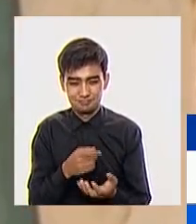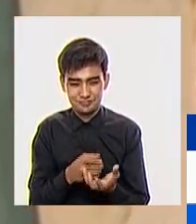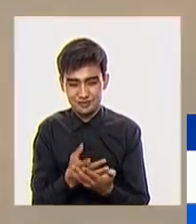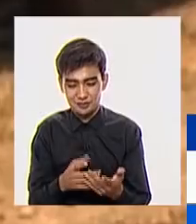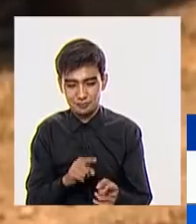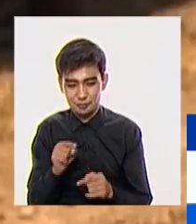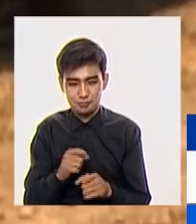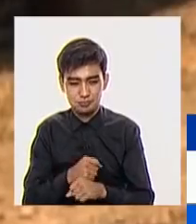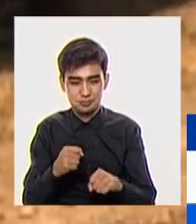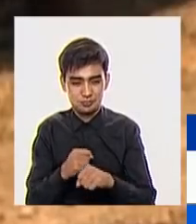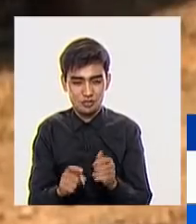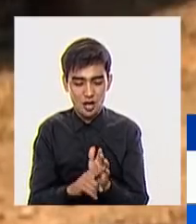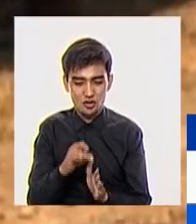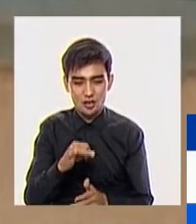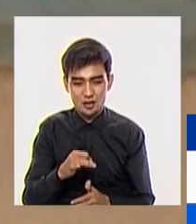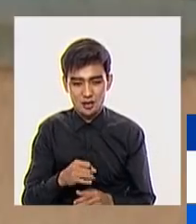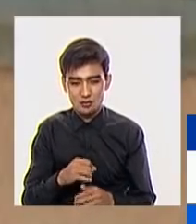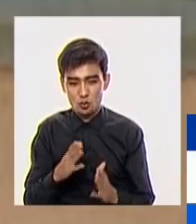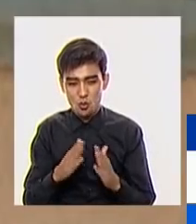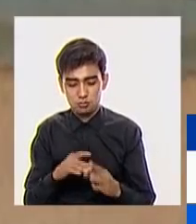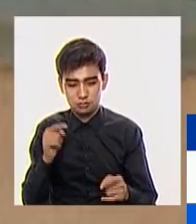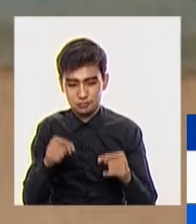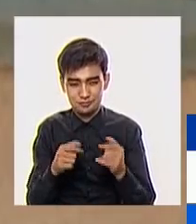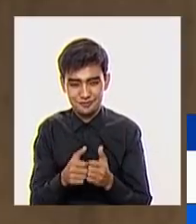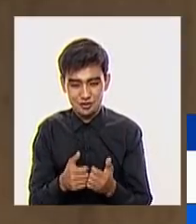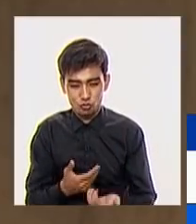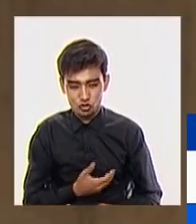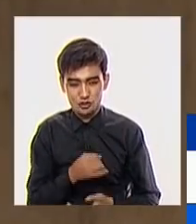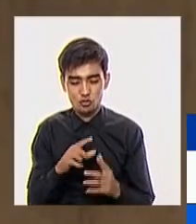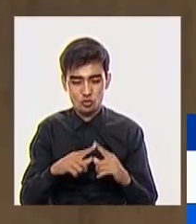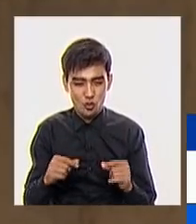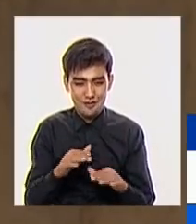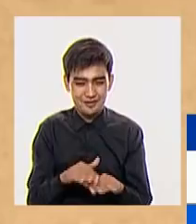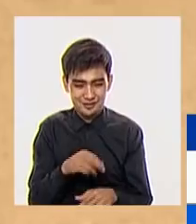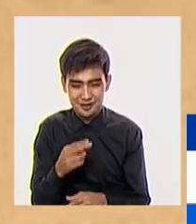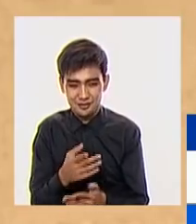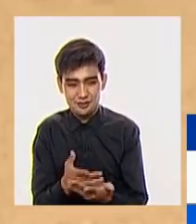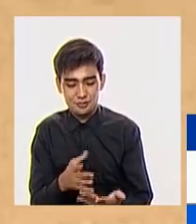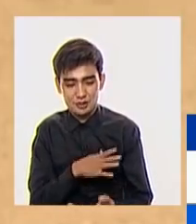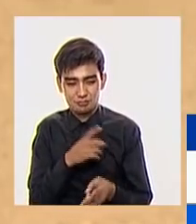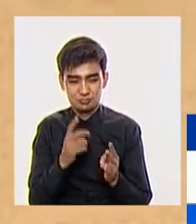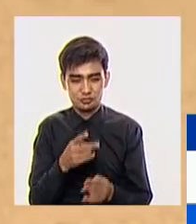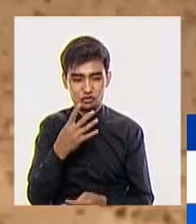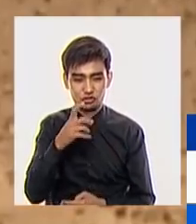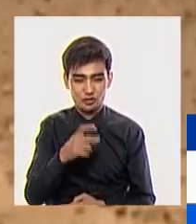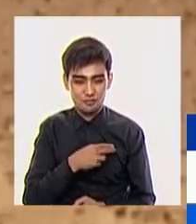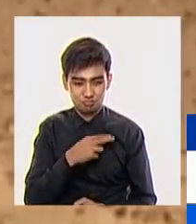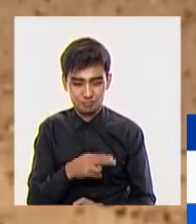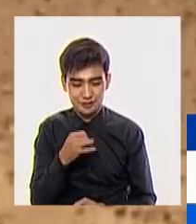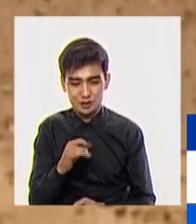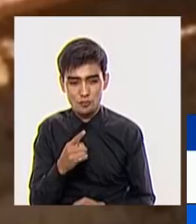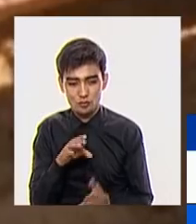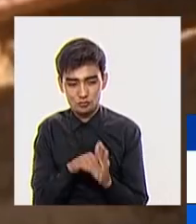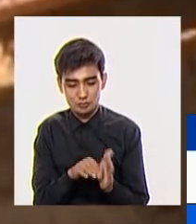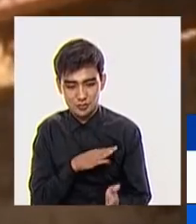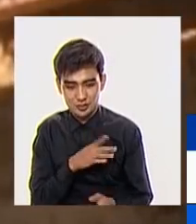начали взрываться. Снаряды бомбили дома местных жителей, школы, детские сады. В результате погибли 4 человека, в том числе ребенок,